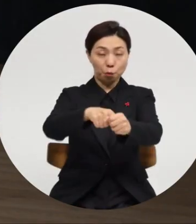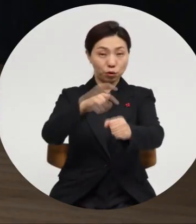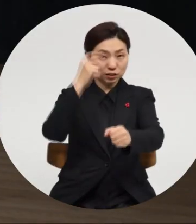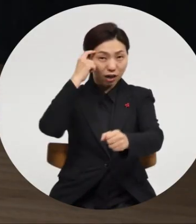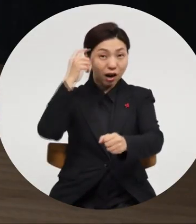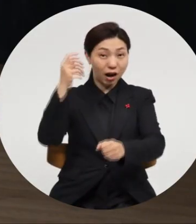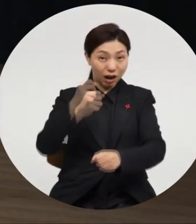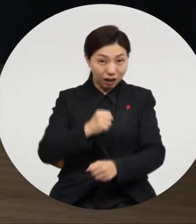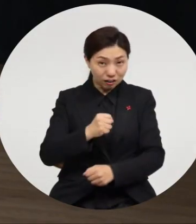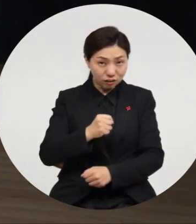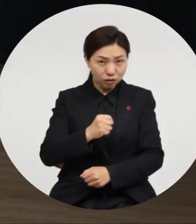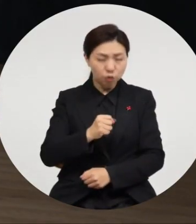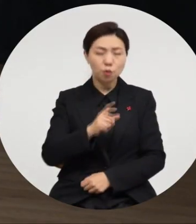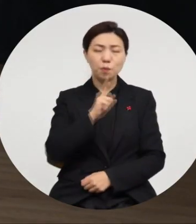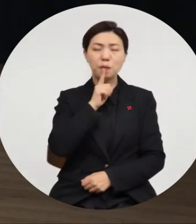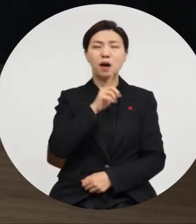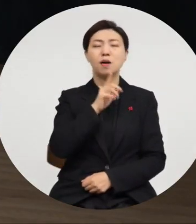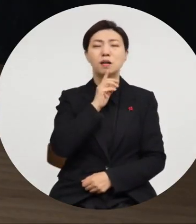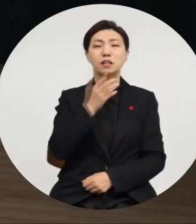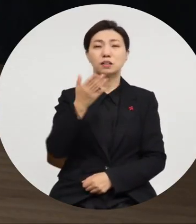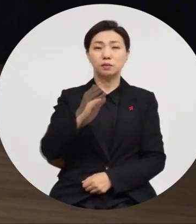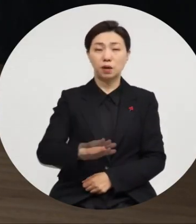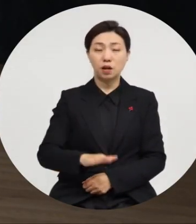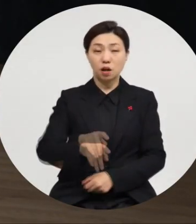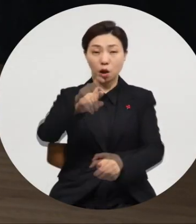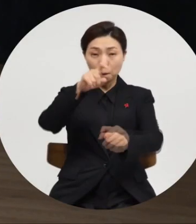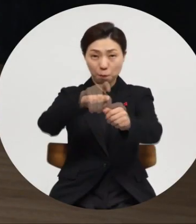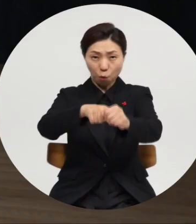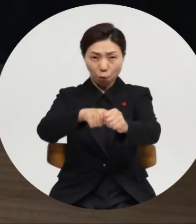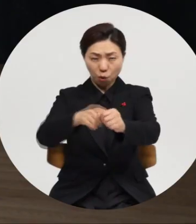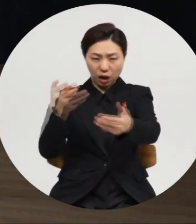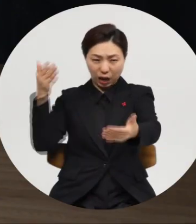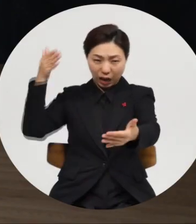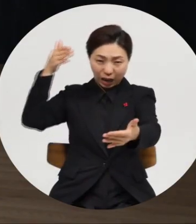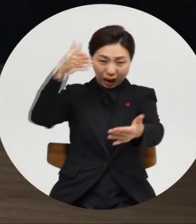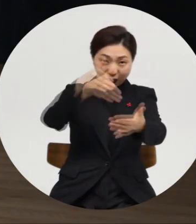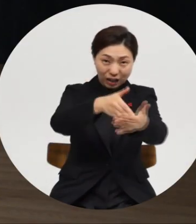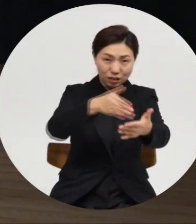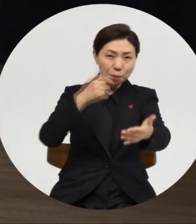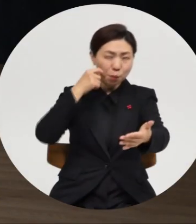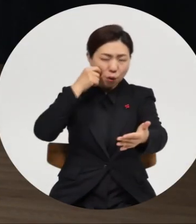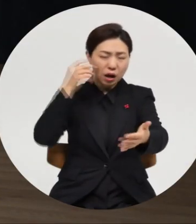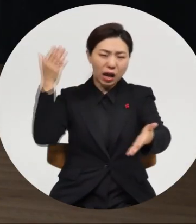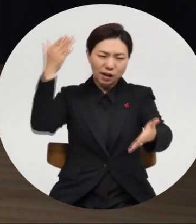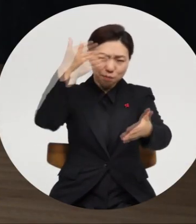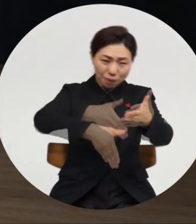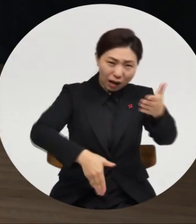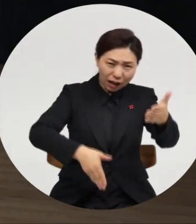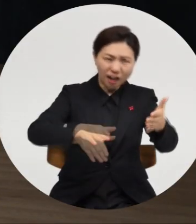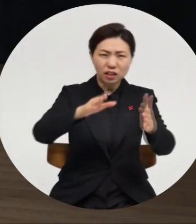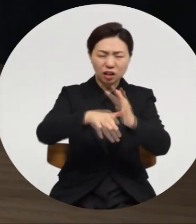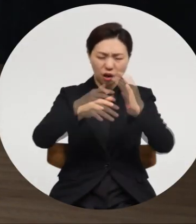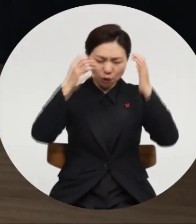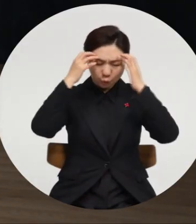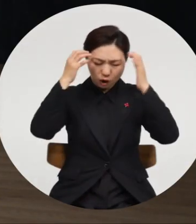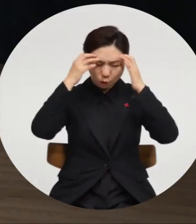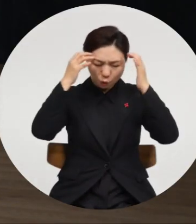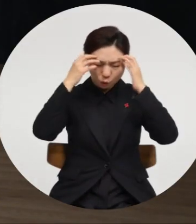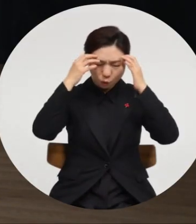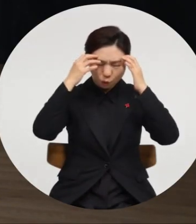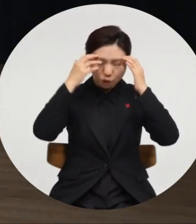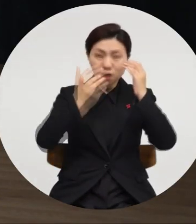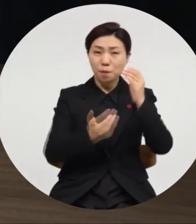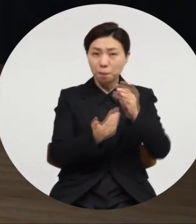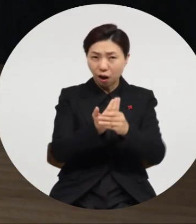이제 그 목적 의식을 가져야 된다고는 이야기해 주었지만 그 목적을 이루지 못했을 때 일어나는 괴로움에